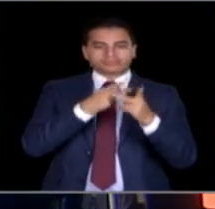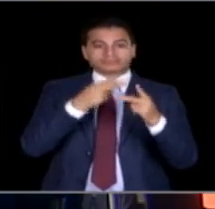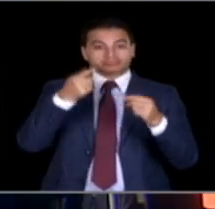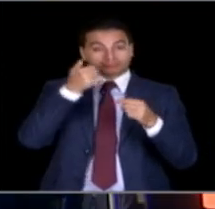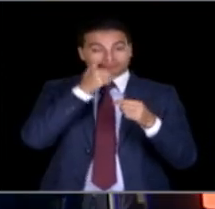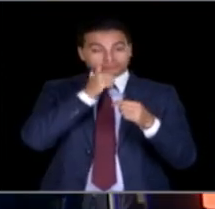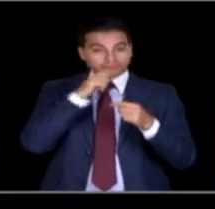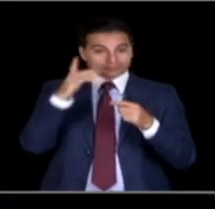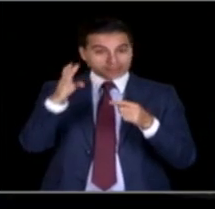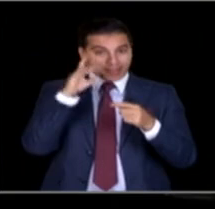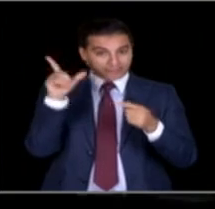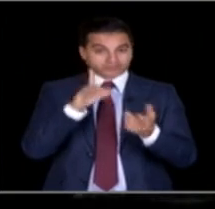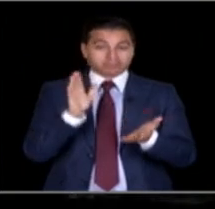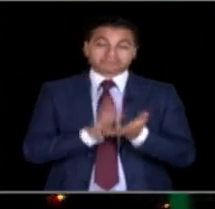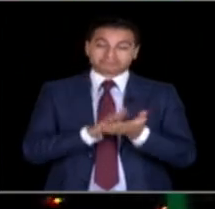صحيحة.